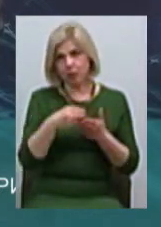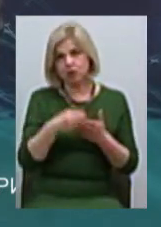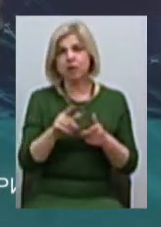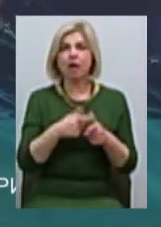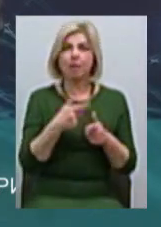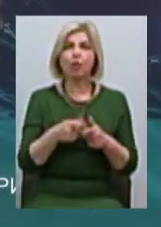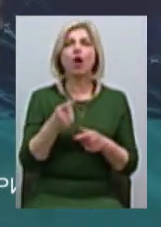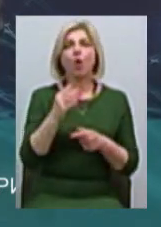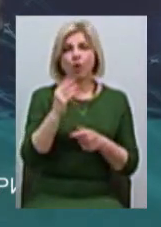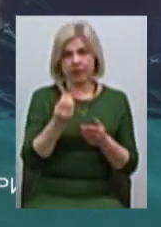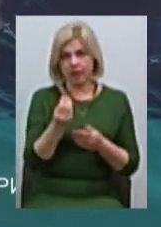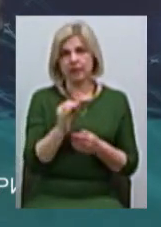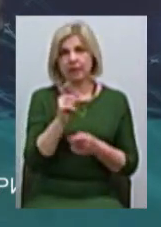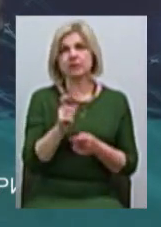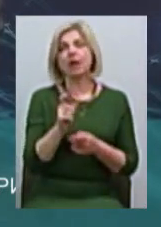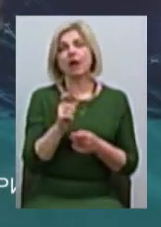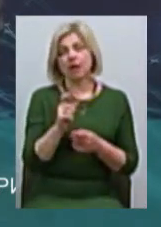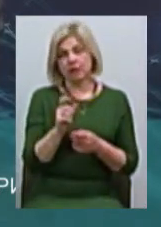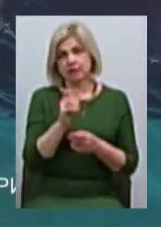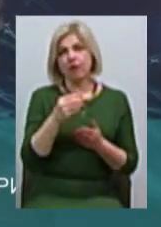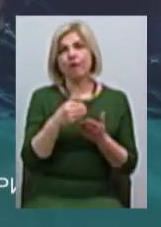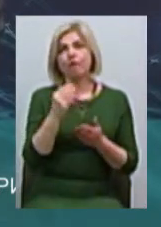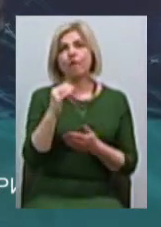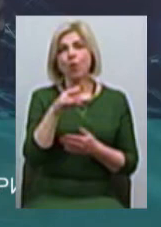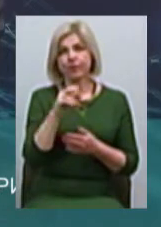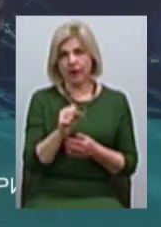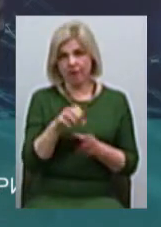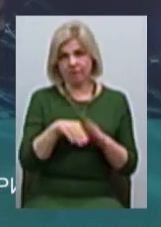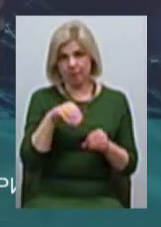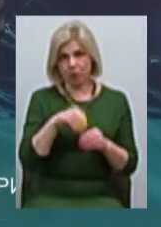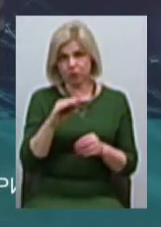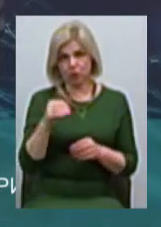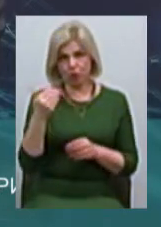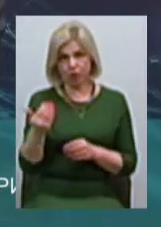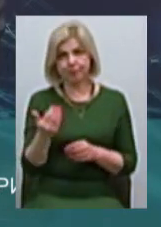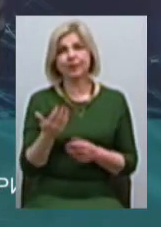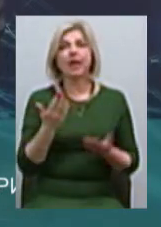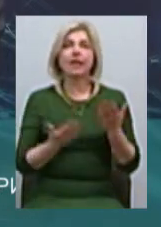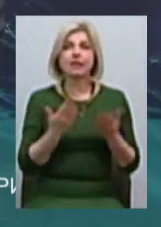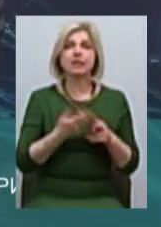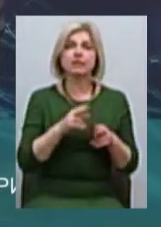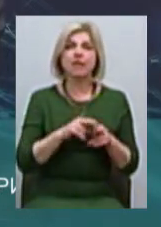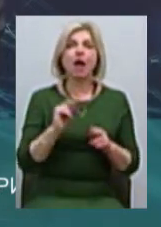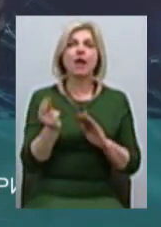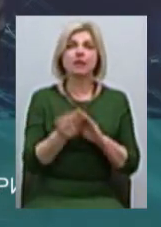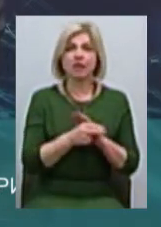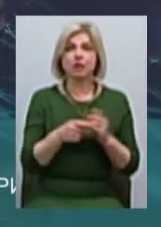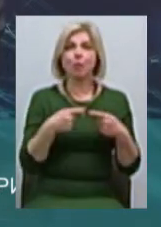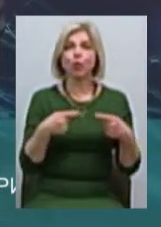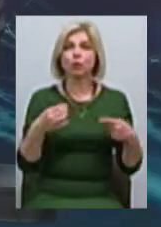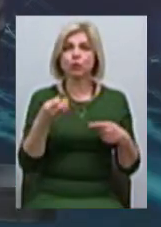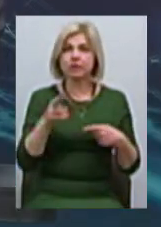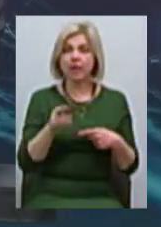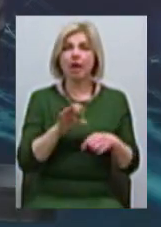з виборчого фонду відповідного кандидата. Якщо ми кажемо за друковану агітаційну продукцію, по-перше, її